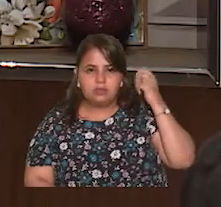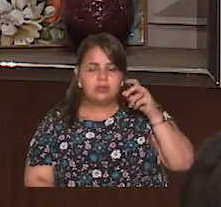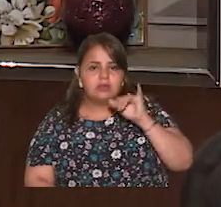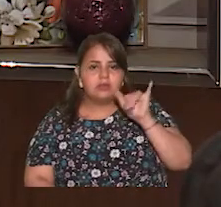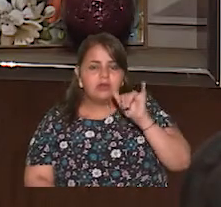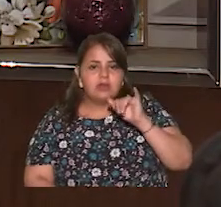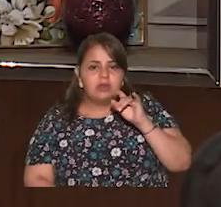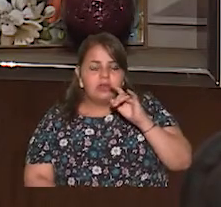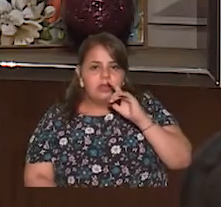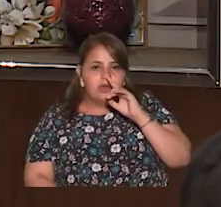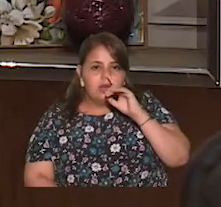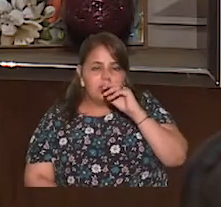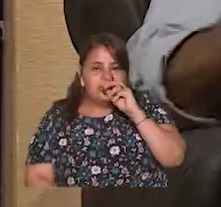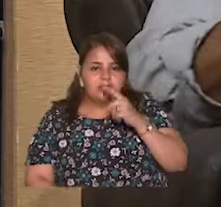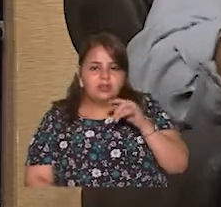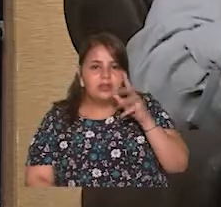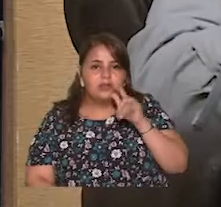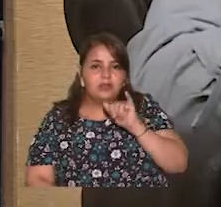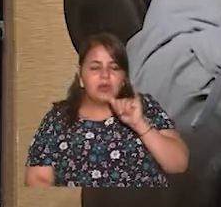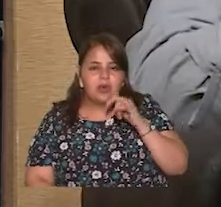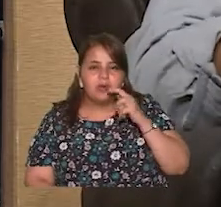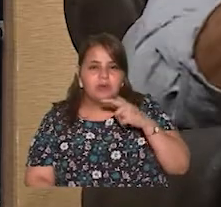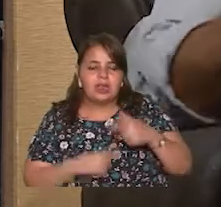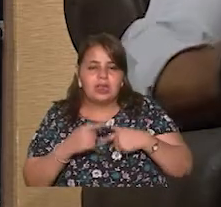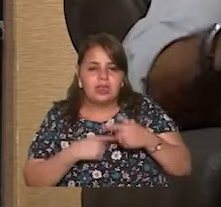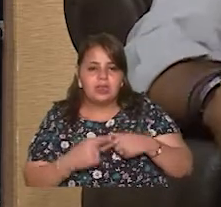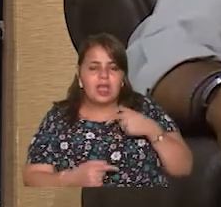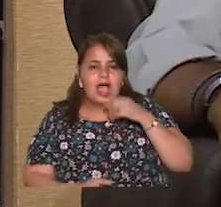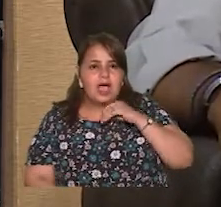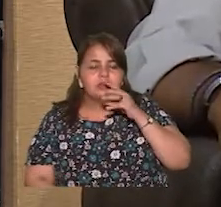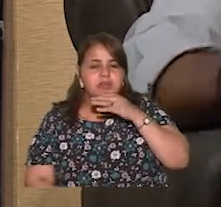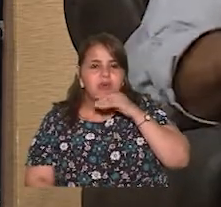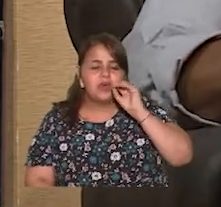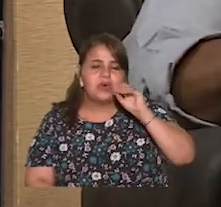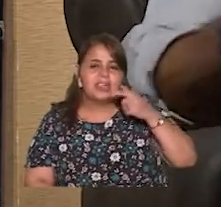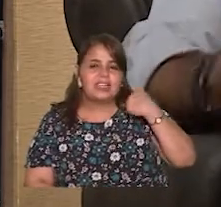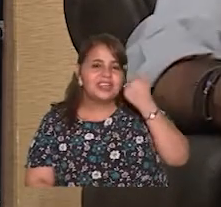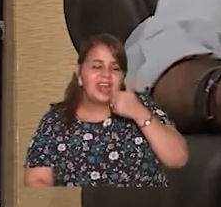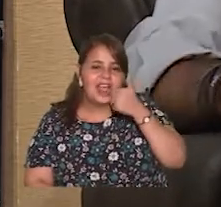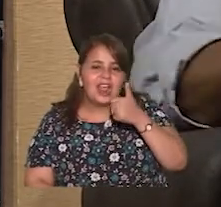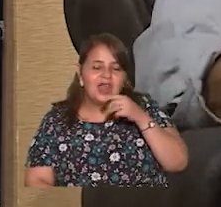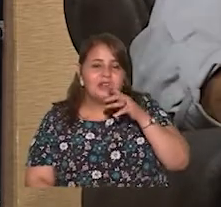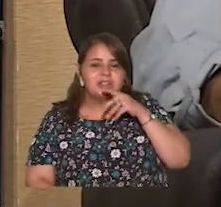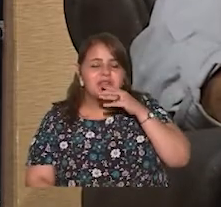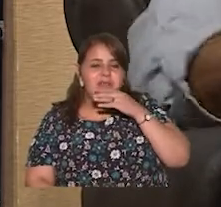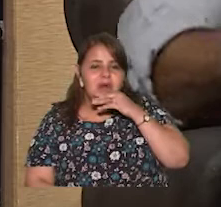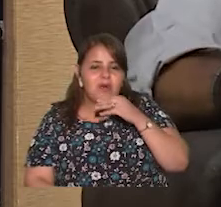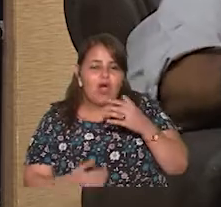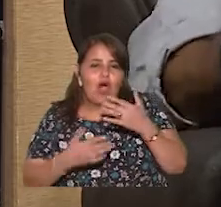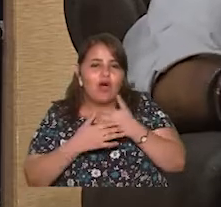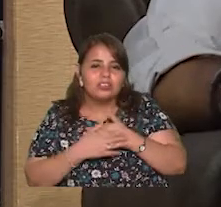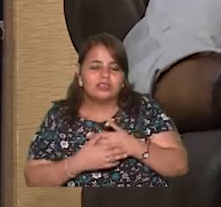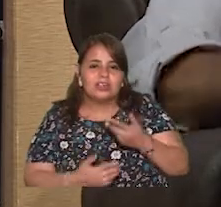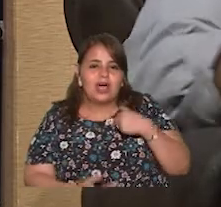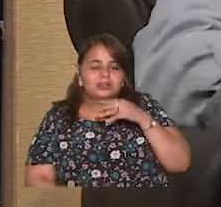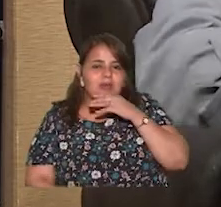الهويه طبعا صحيح. واجان مكملين، بس انا عايز بابا يقول لي ان انا جميله، انا عايز بابا يحضني، انا عايز ولد يحضني، مش عايزه ماما، انا